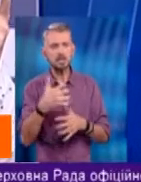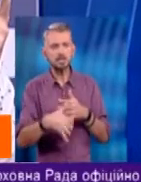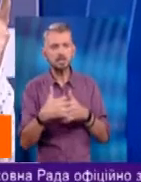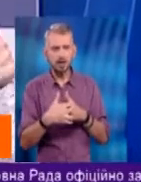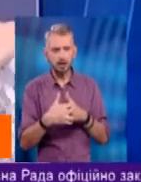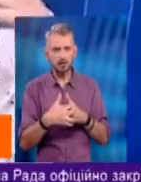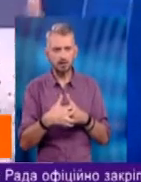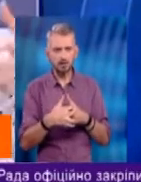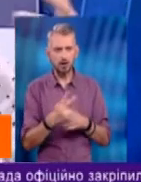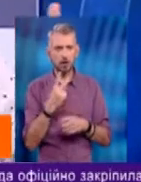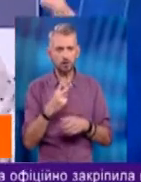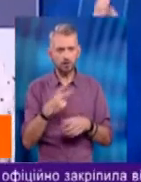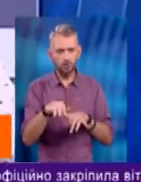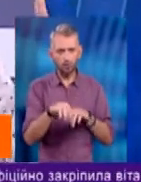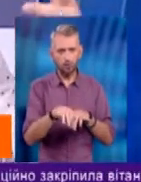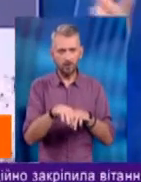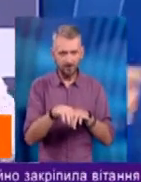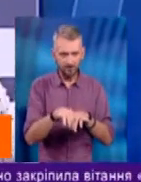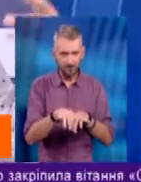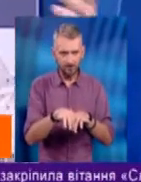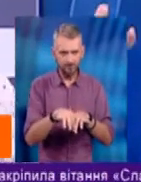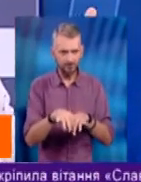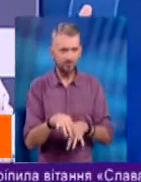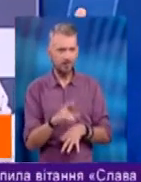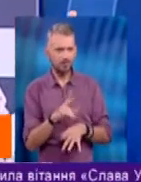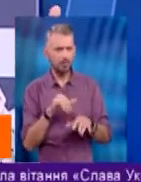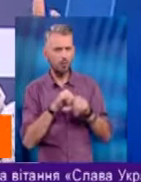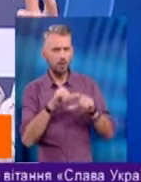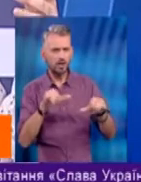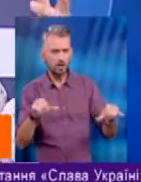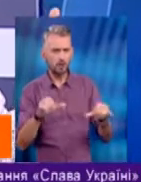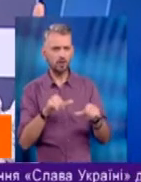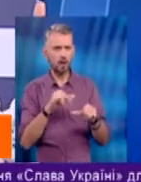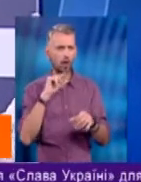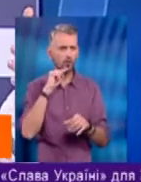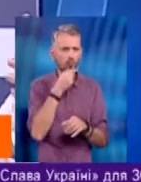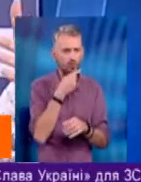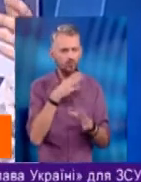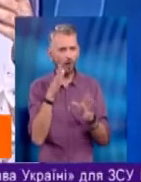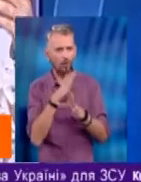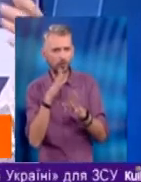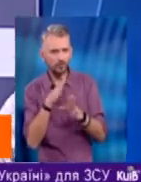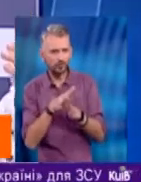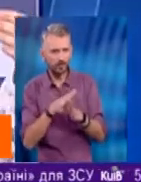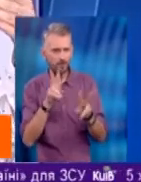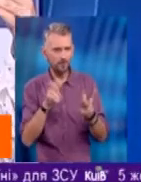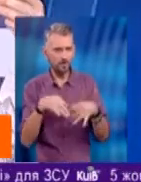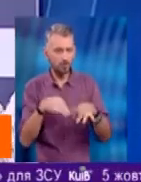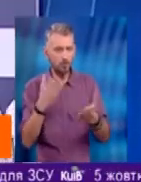двоколісних транспортних засобів, які зараз також популяризуються як економічний, екологічний вид транспорту, якщо не буде державної